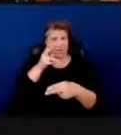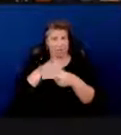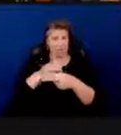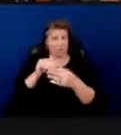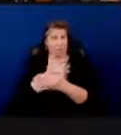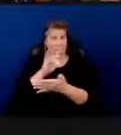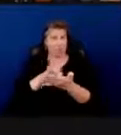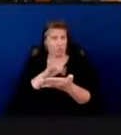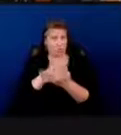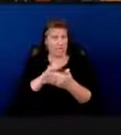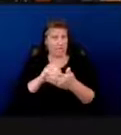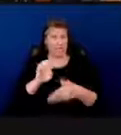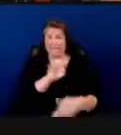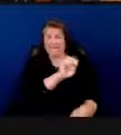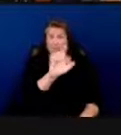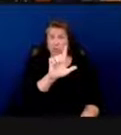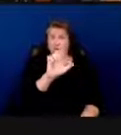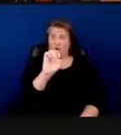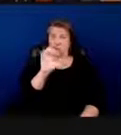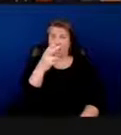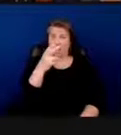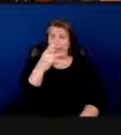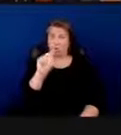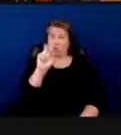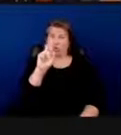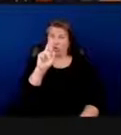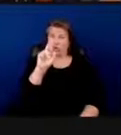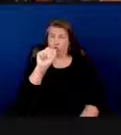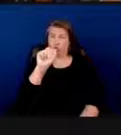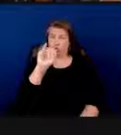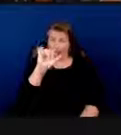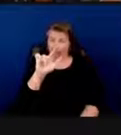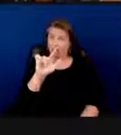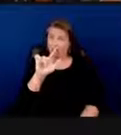نقوم بإعادة التسمية.